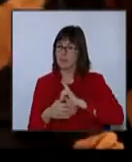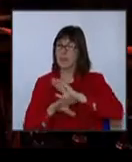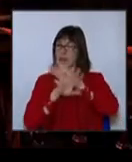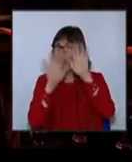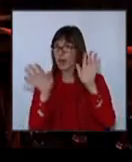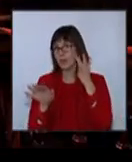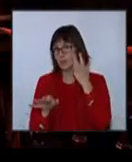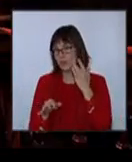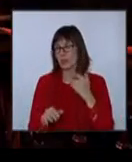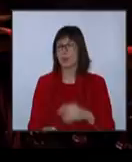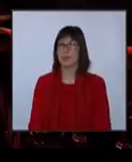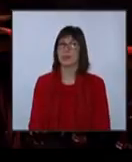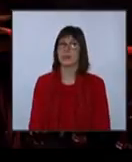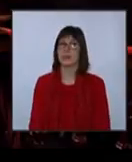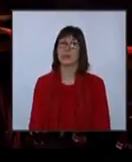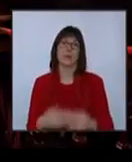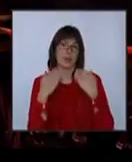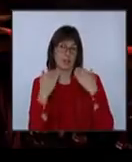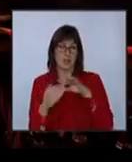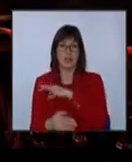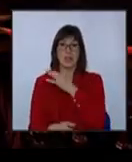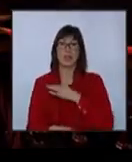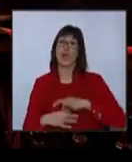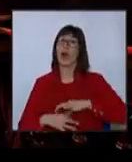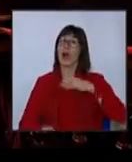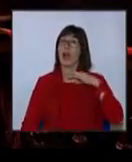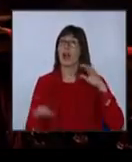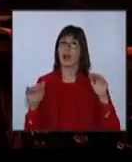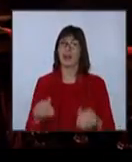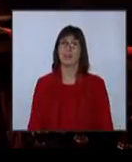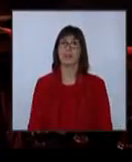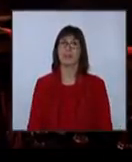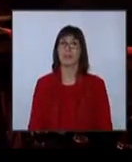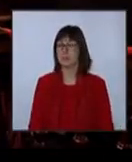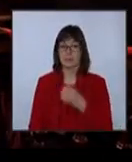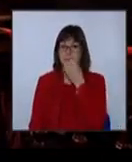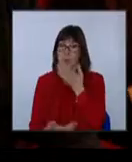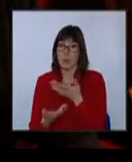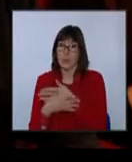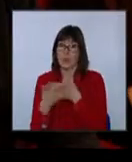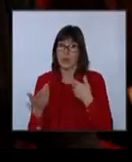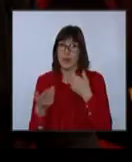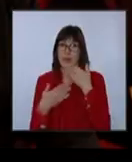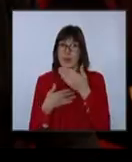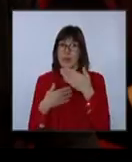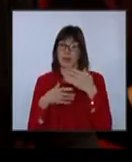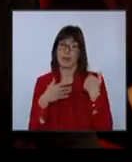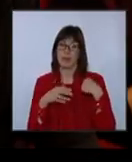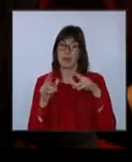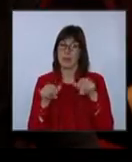senyor Martí. Moltes gràcies, senyor Anglada. Sí, no, que jo li havia demanat al senyor Arnau Martí el tema del